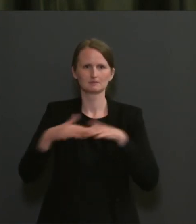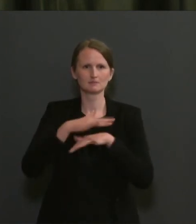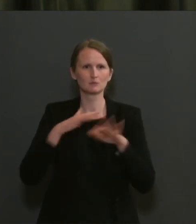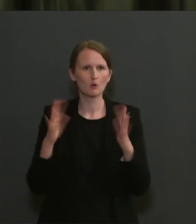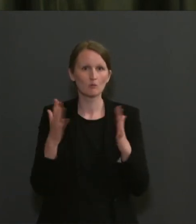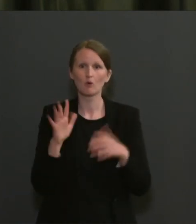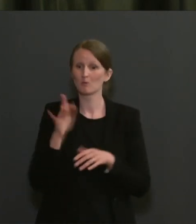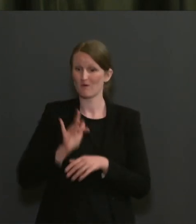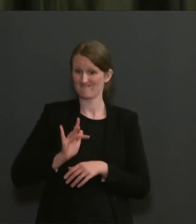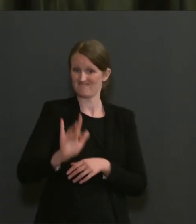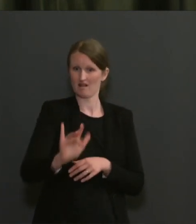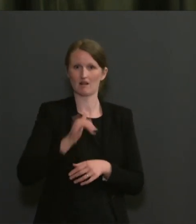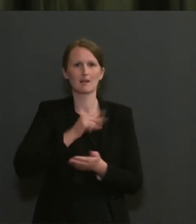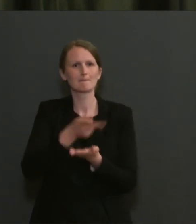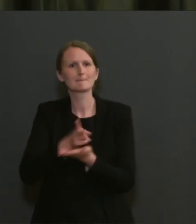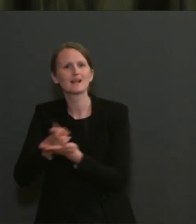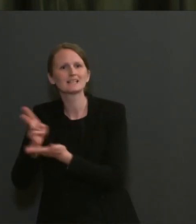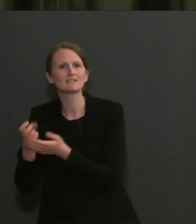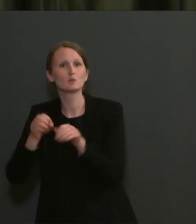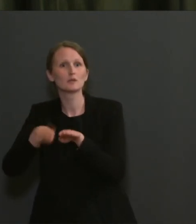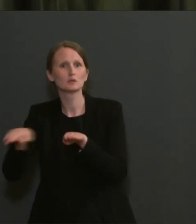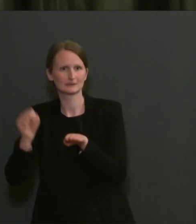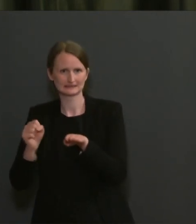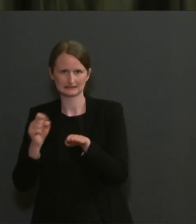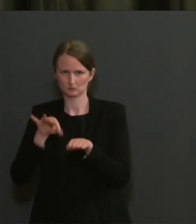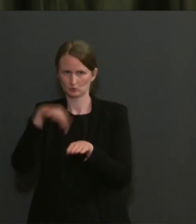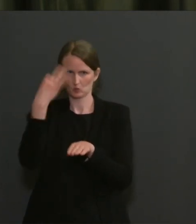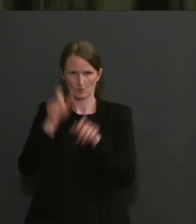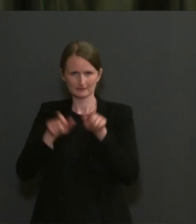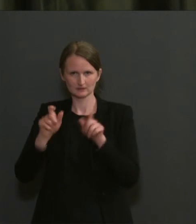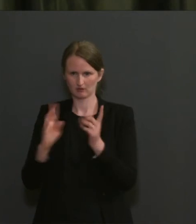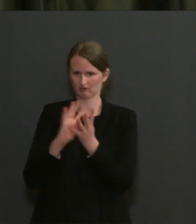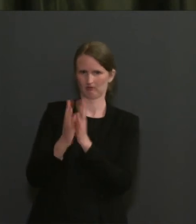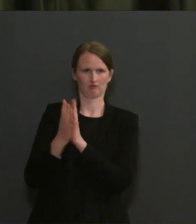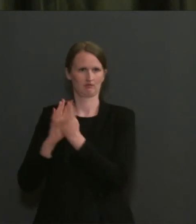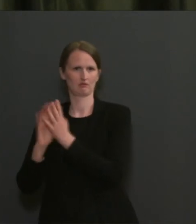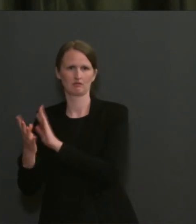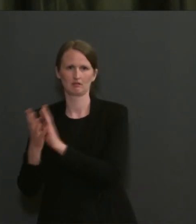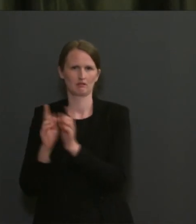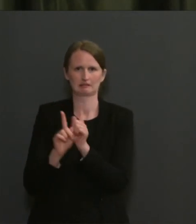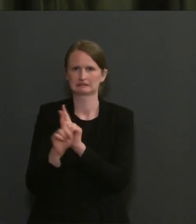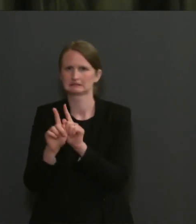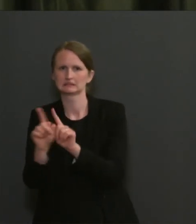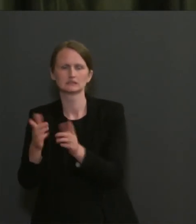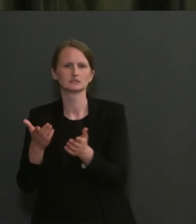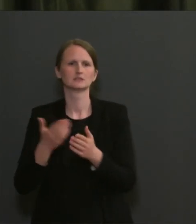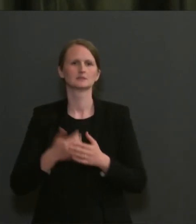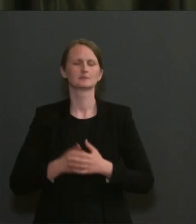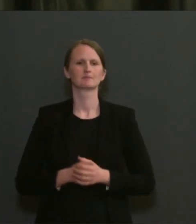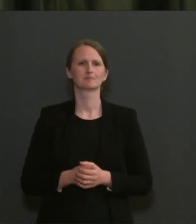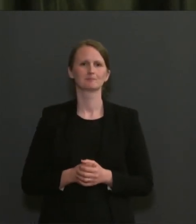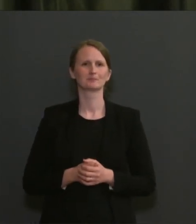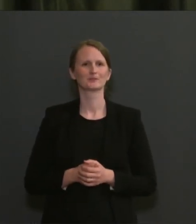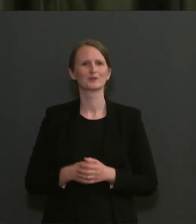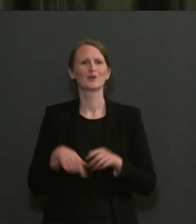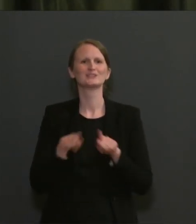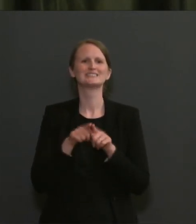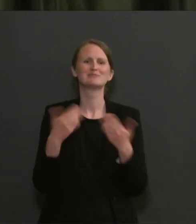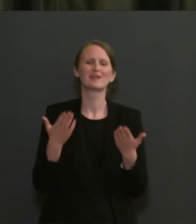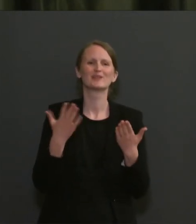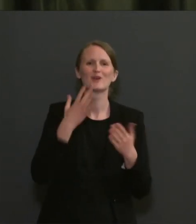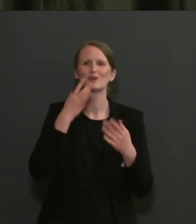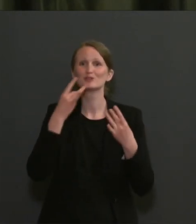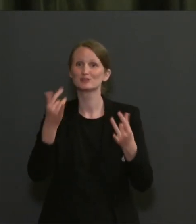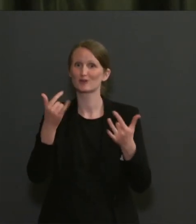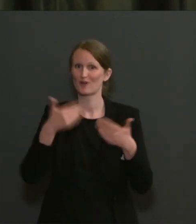des passages plus restreints. Les prévisions météo pour ce week-end sont idéales pour aller se balader, profitez-en,